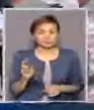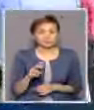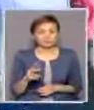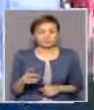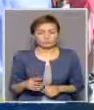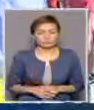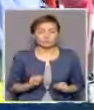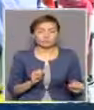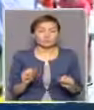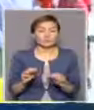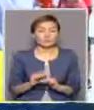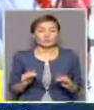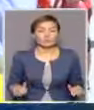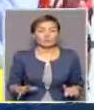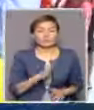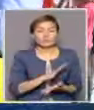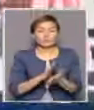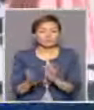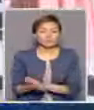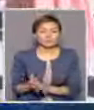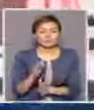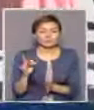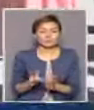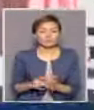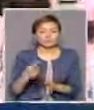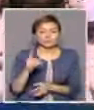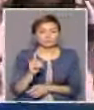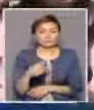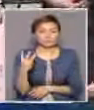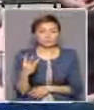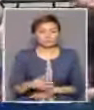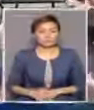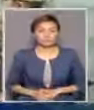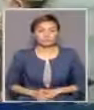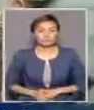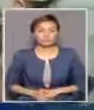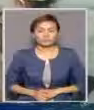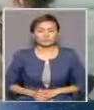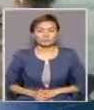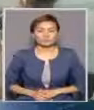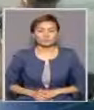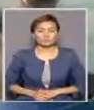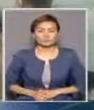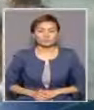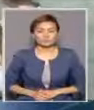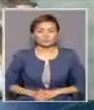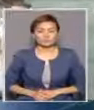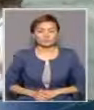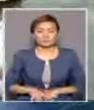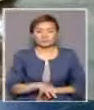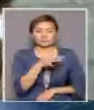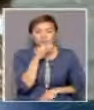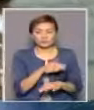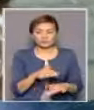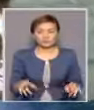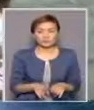дню защиты детей которые был организован городской поликлиники номер 3 нравится деткам тоже просто